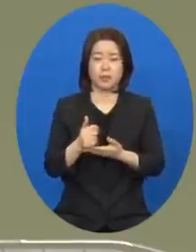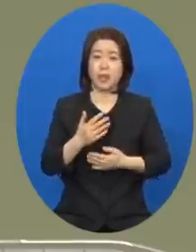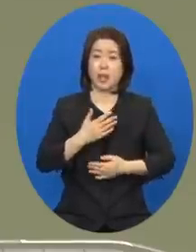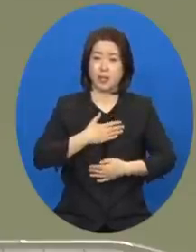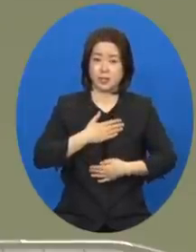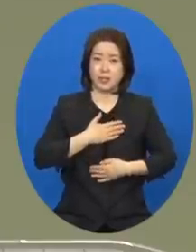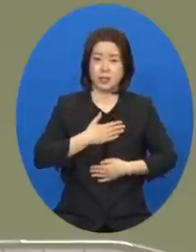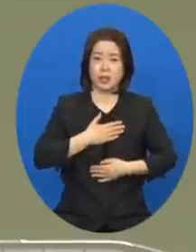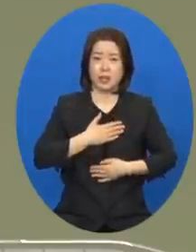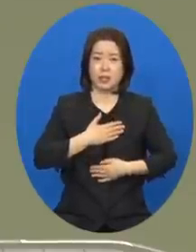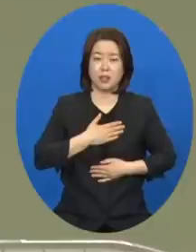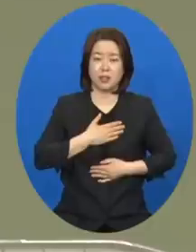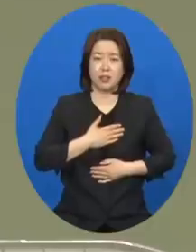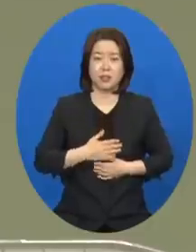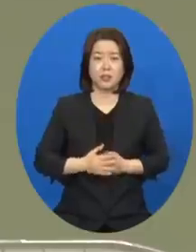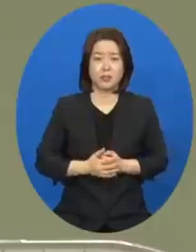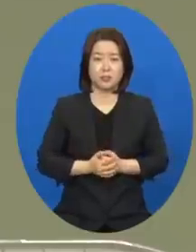제가